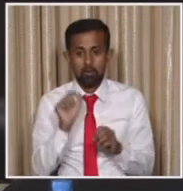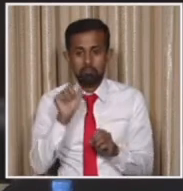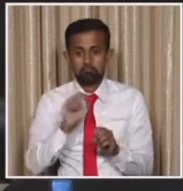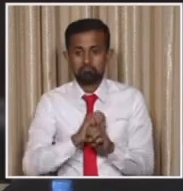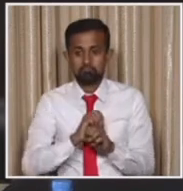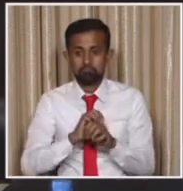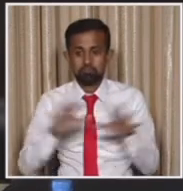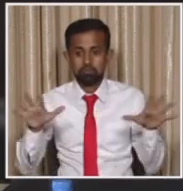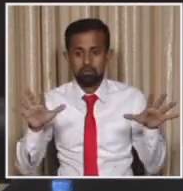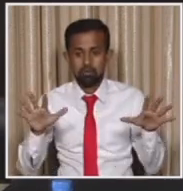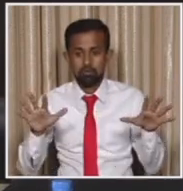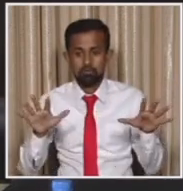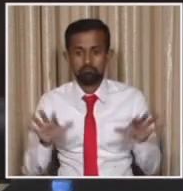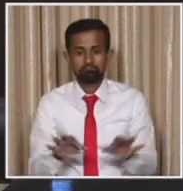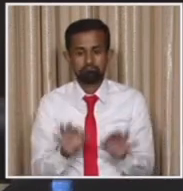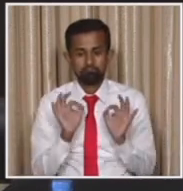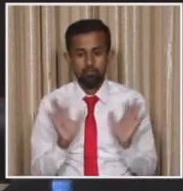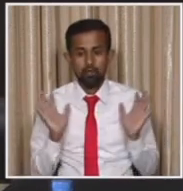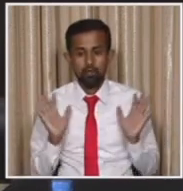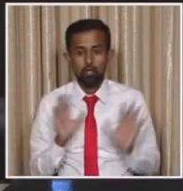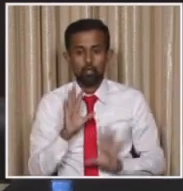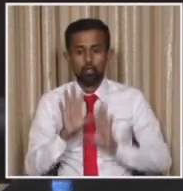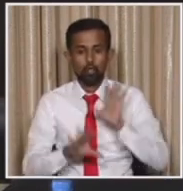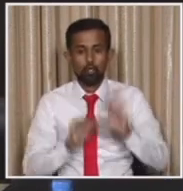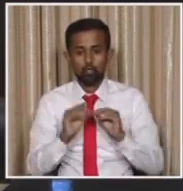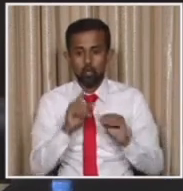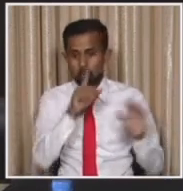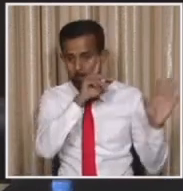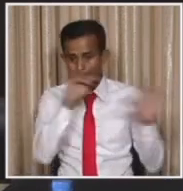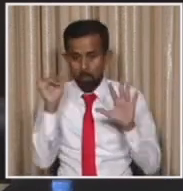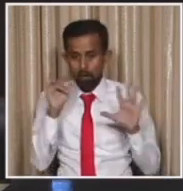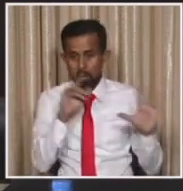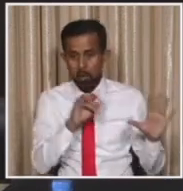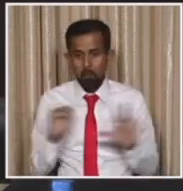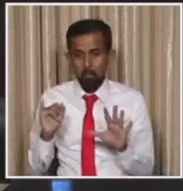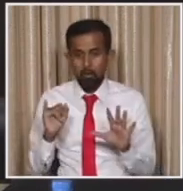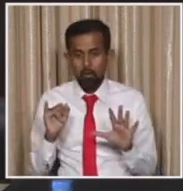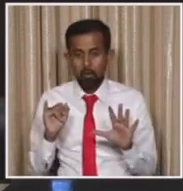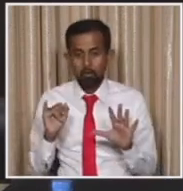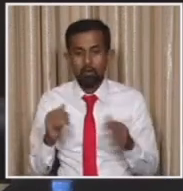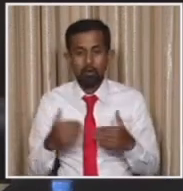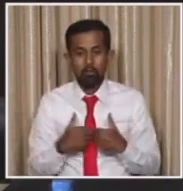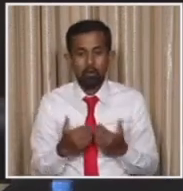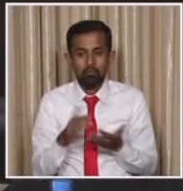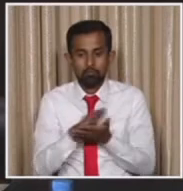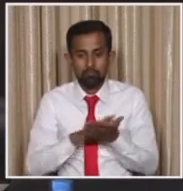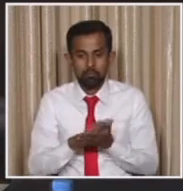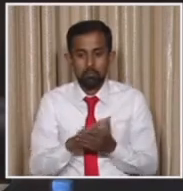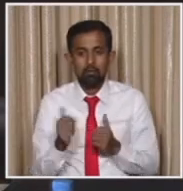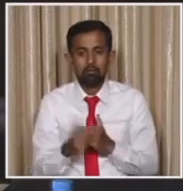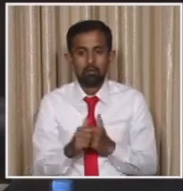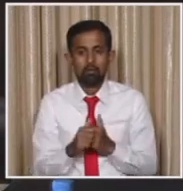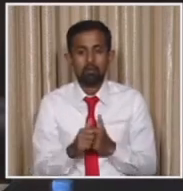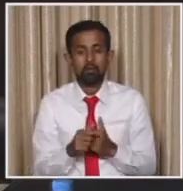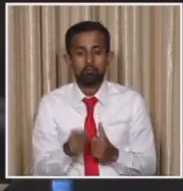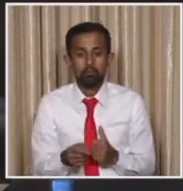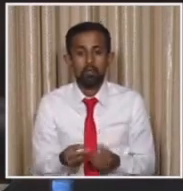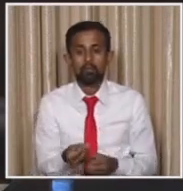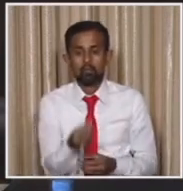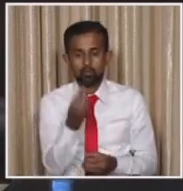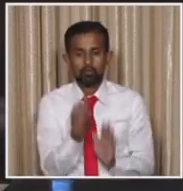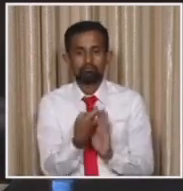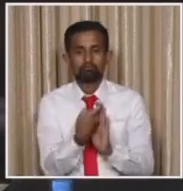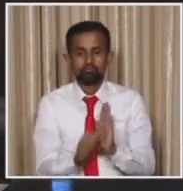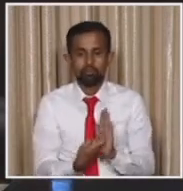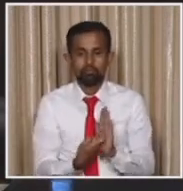ඕනේ සර්චබල් විදියට. මේ තොරතුරු මාස 6කට සැරයක් අපි යාවත් කාලීන කරන්න. මේක තමයි දීලා තියෙන